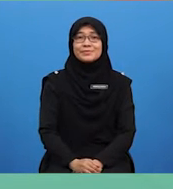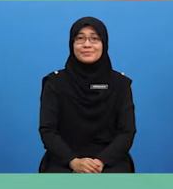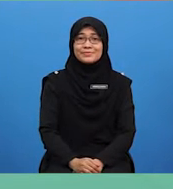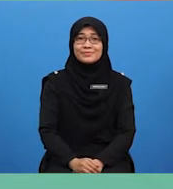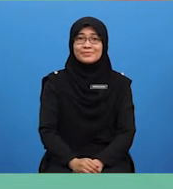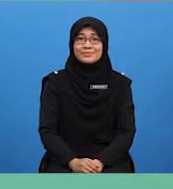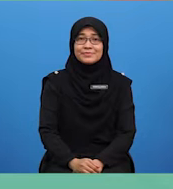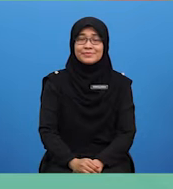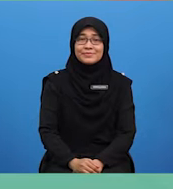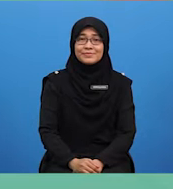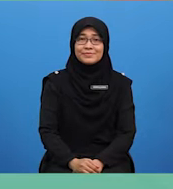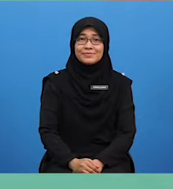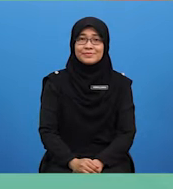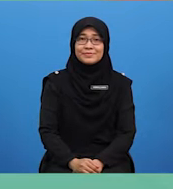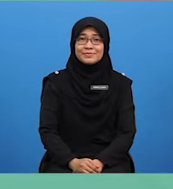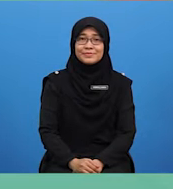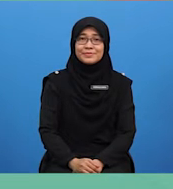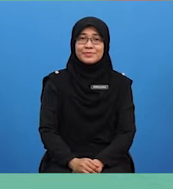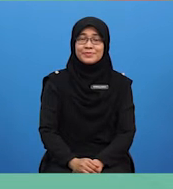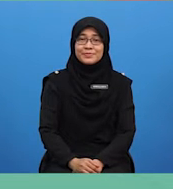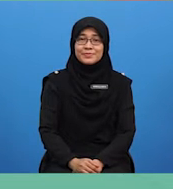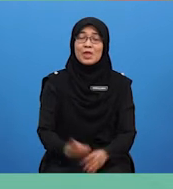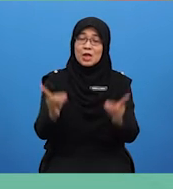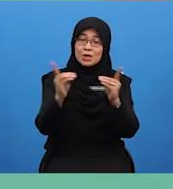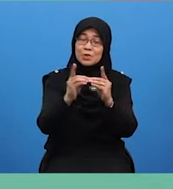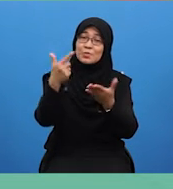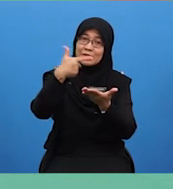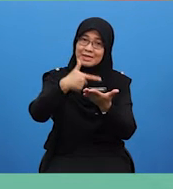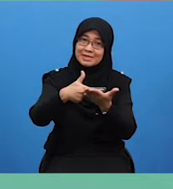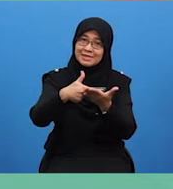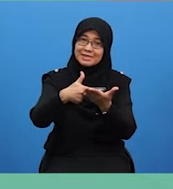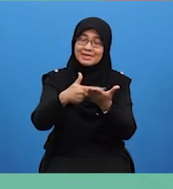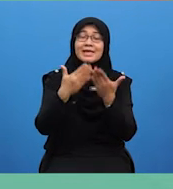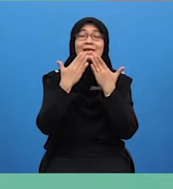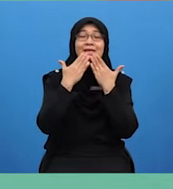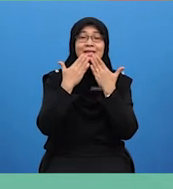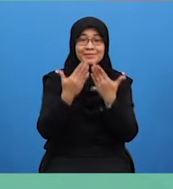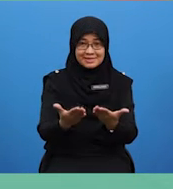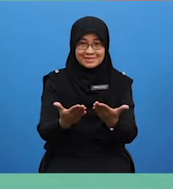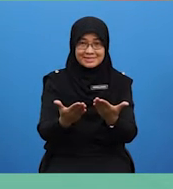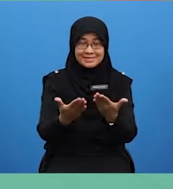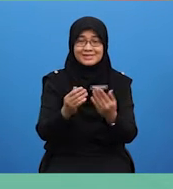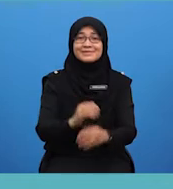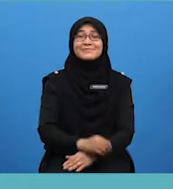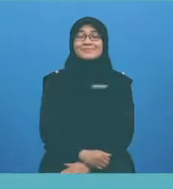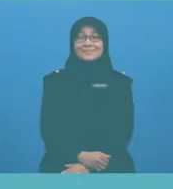sii_dl0525. Sekian, berjumpa lagi di episod yang lain. Terima kasih.